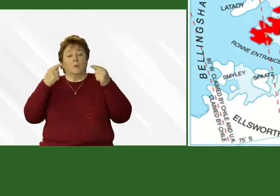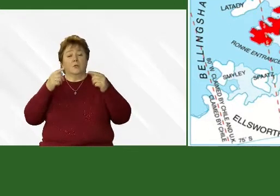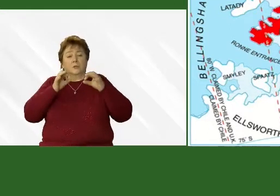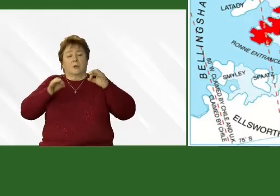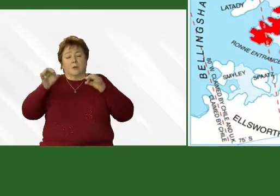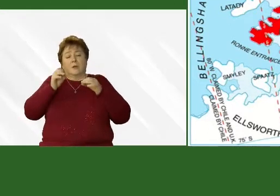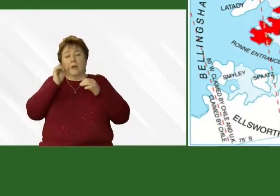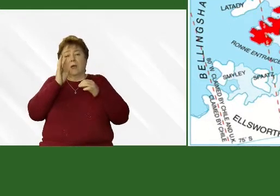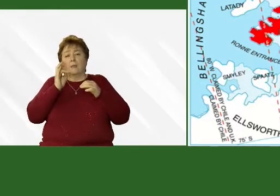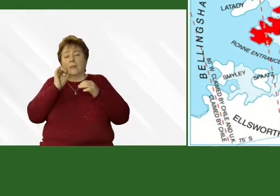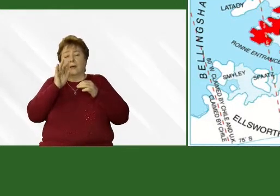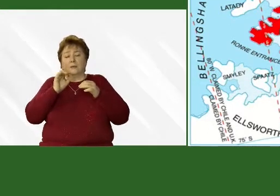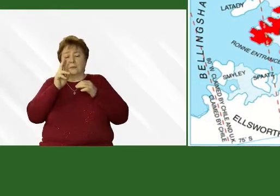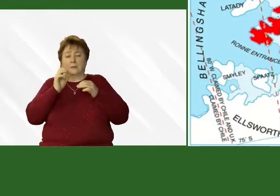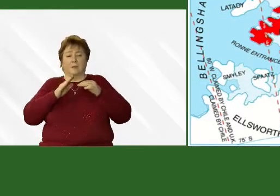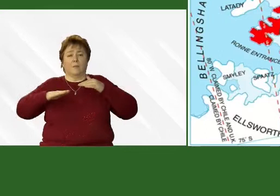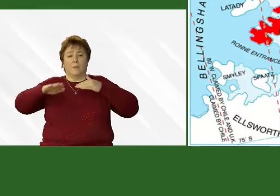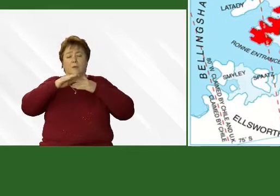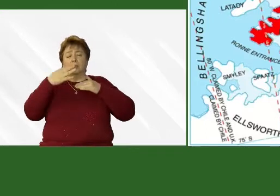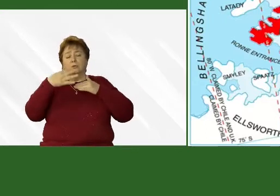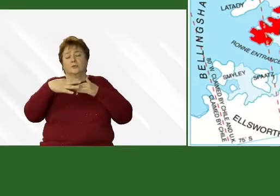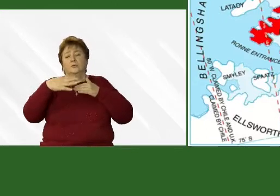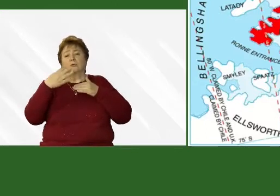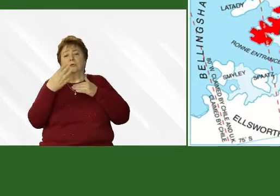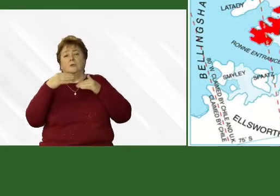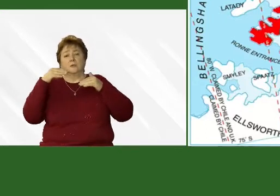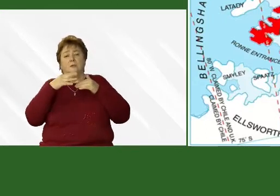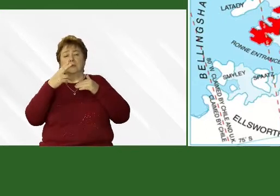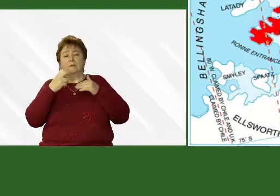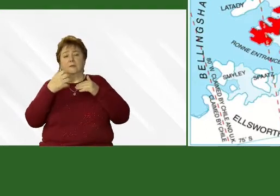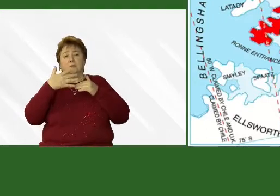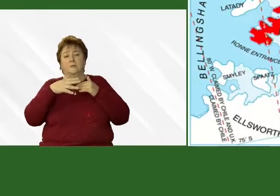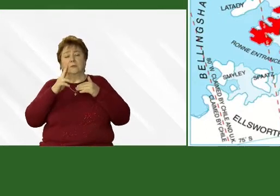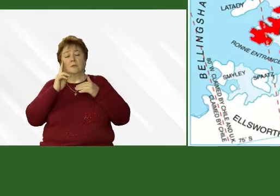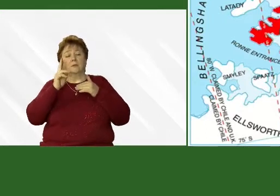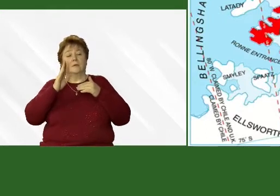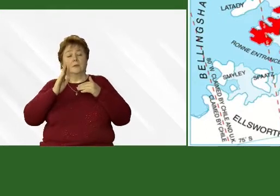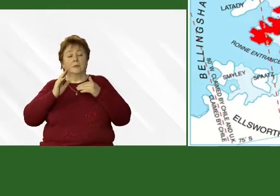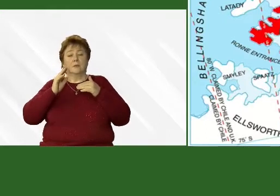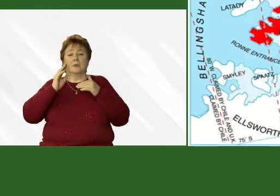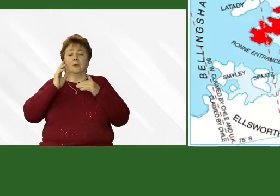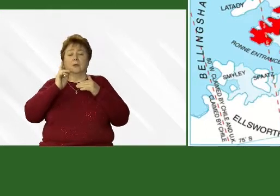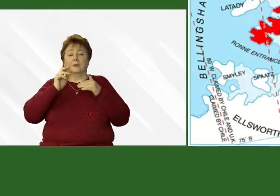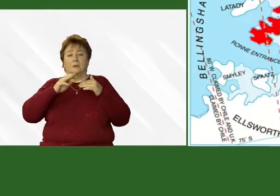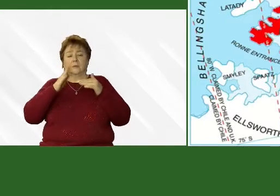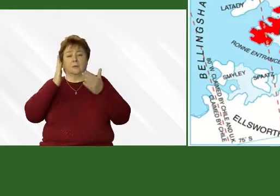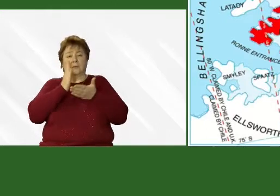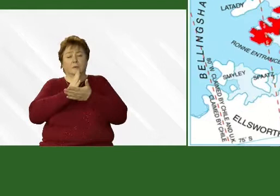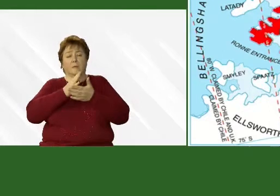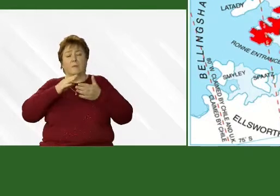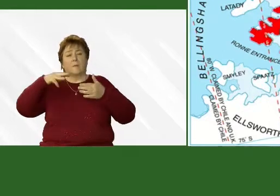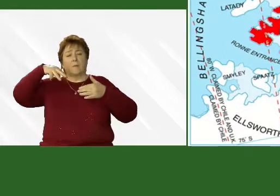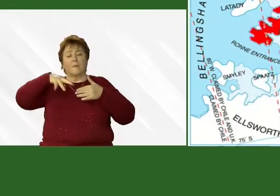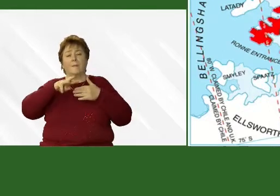остров Антарктики площадью 43 250 квадратных километров. Он расположен в